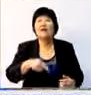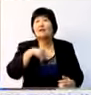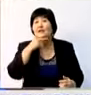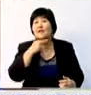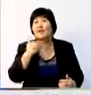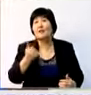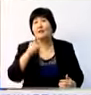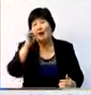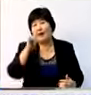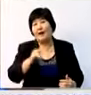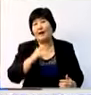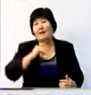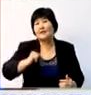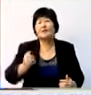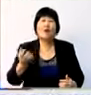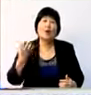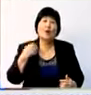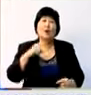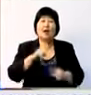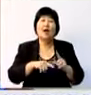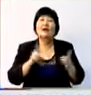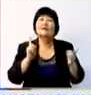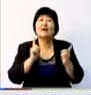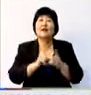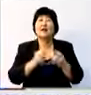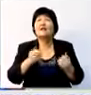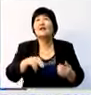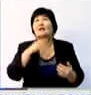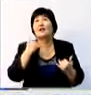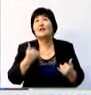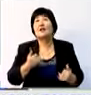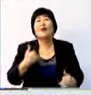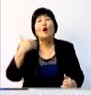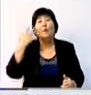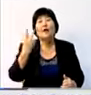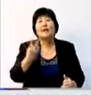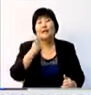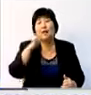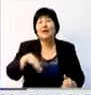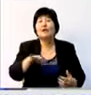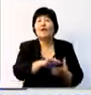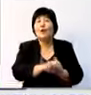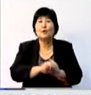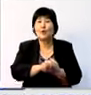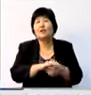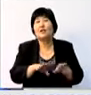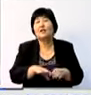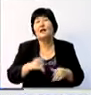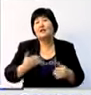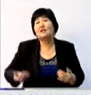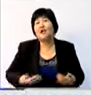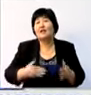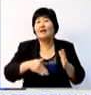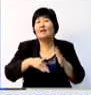лебізбен қазақстандық, қызылордалық ағайындар қарсы алып жатыр жақсы лебіздермен. Мақсат екі елдің достығын, татулық, әлеуметтік жағдайын одан